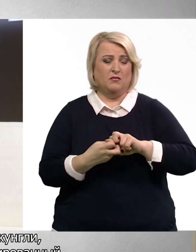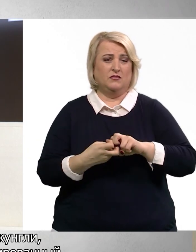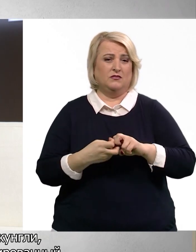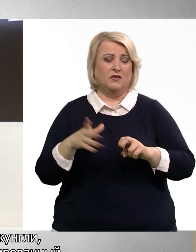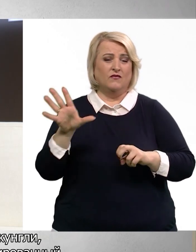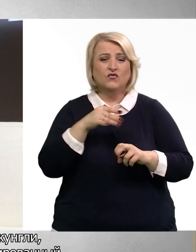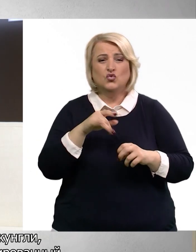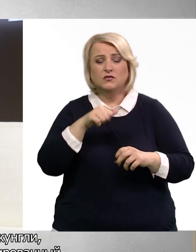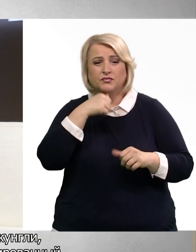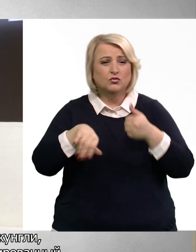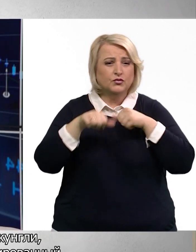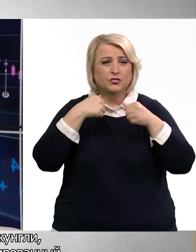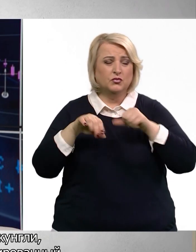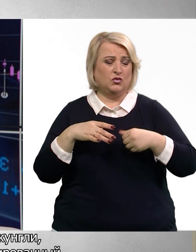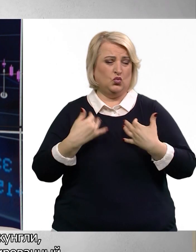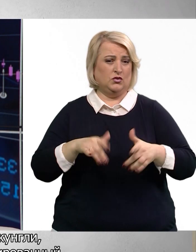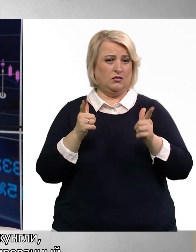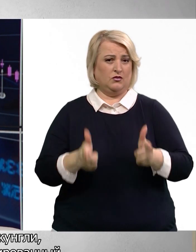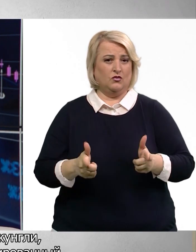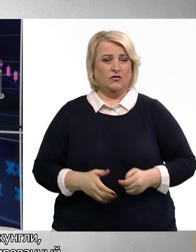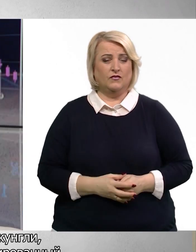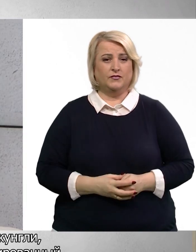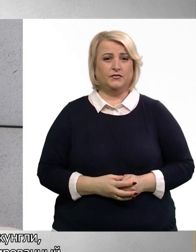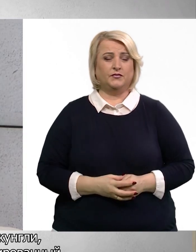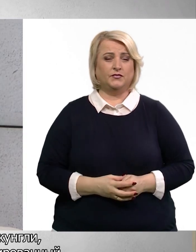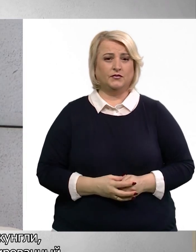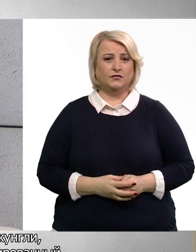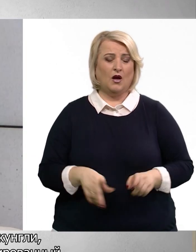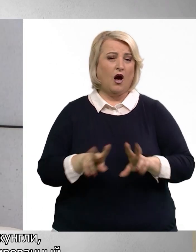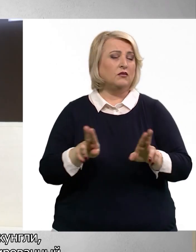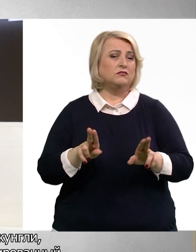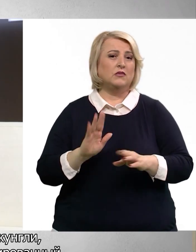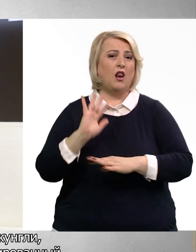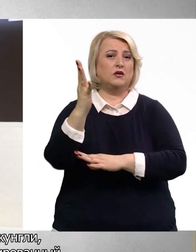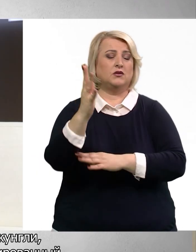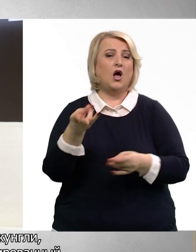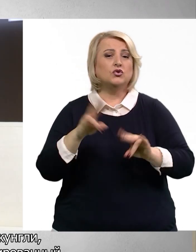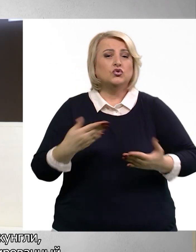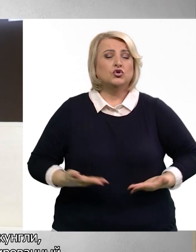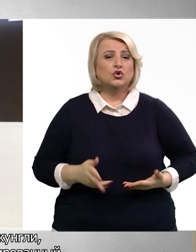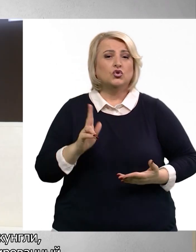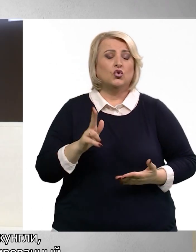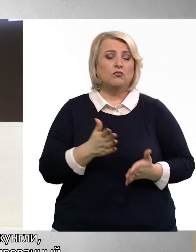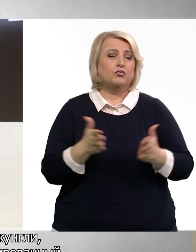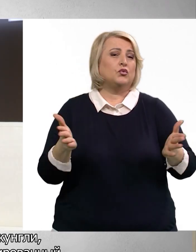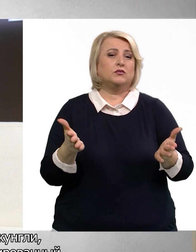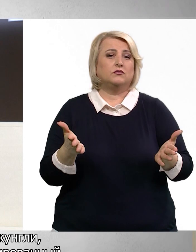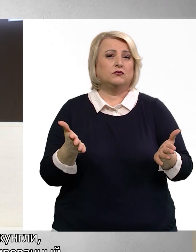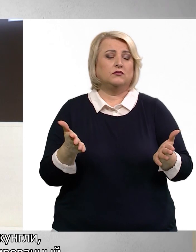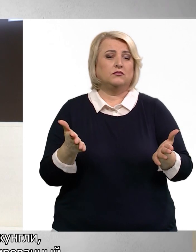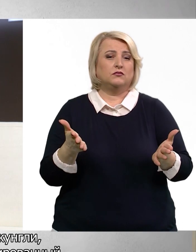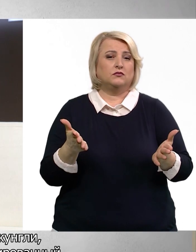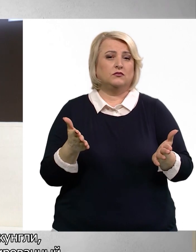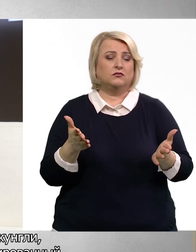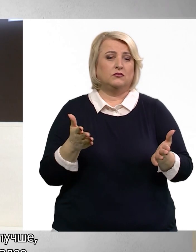piață e provocatoare. Ca și în junglă. Rămâne viu acel care este mai dibace, acel